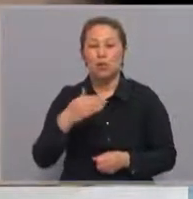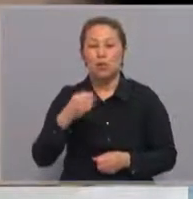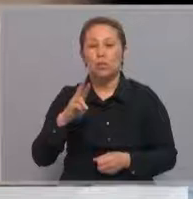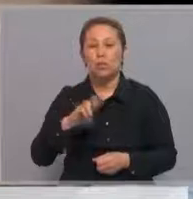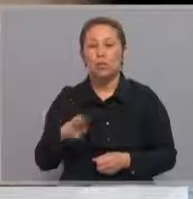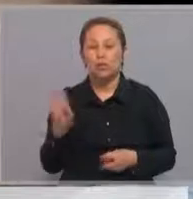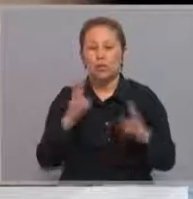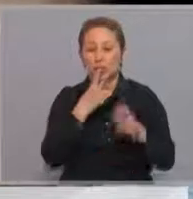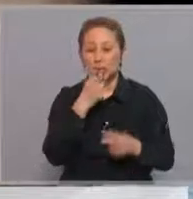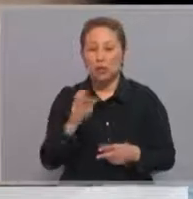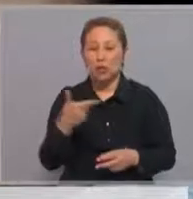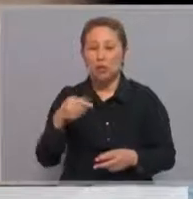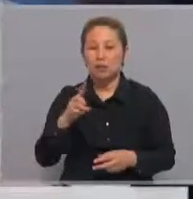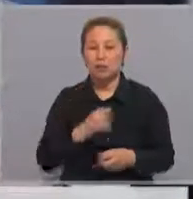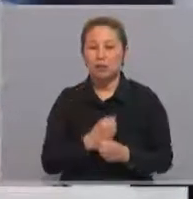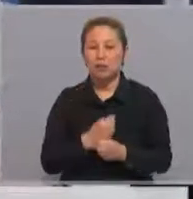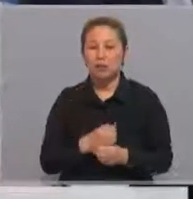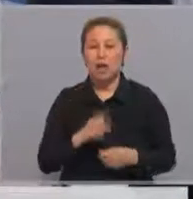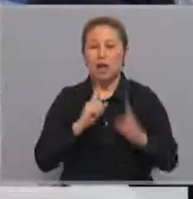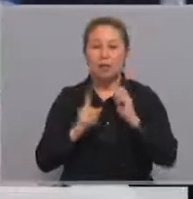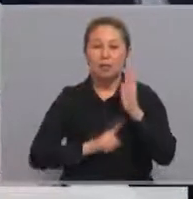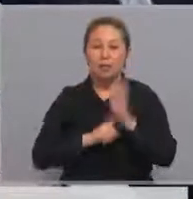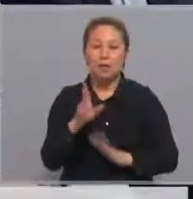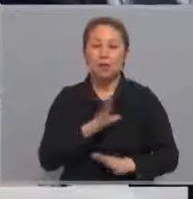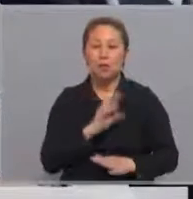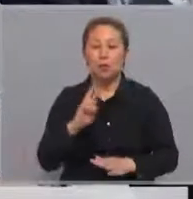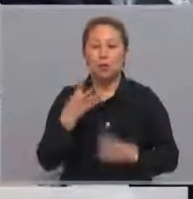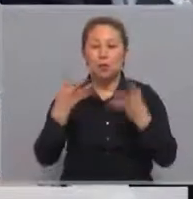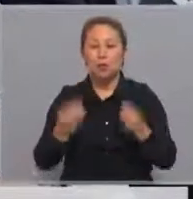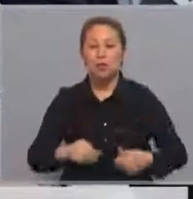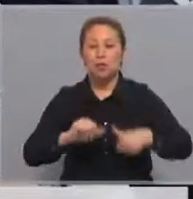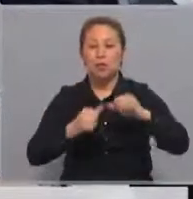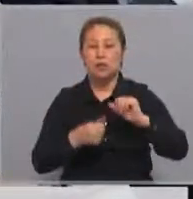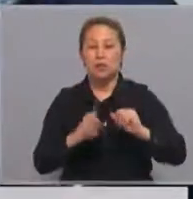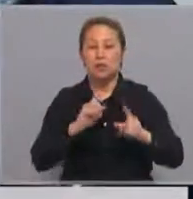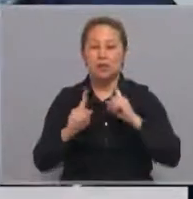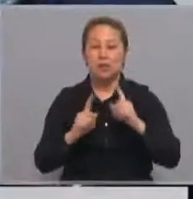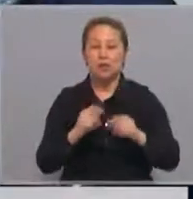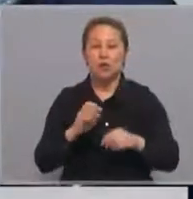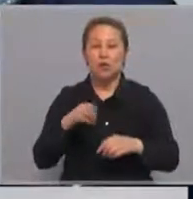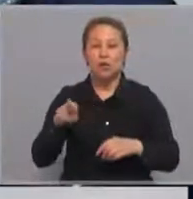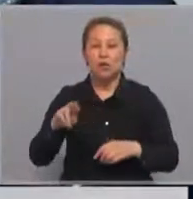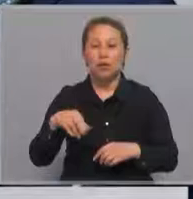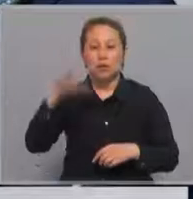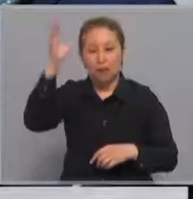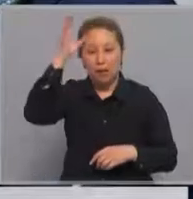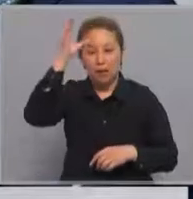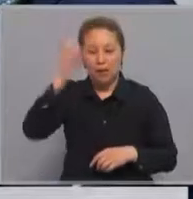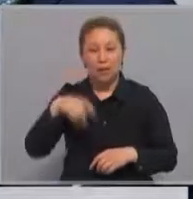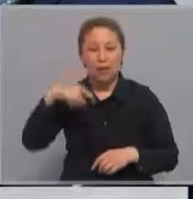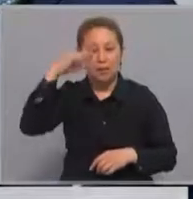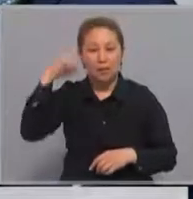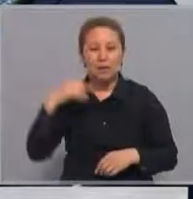мифологиясының зерттелуі ғылыми практикалық конференциясы да басталды. Екі күнге жалғасатын конференцияда Түркия мен Қазақстанның ғалымдары